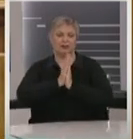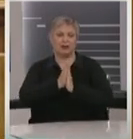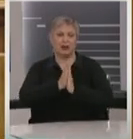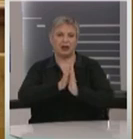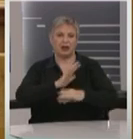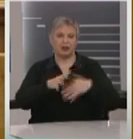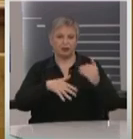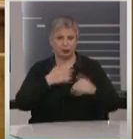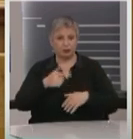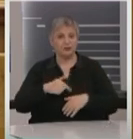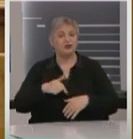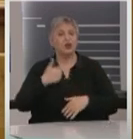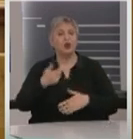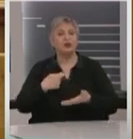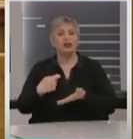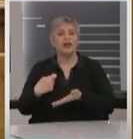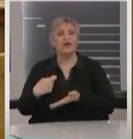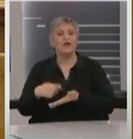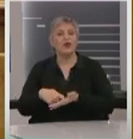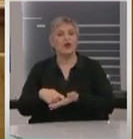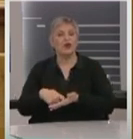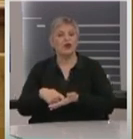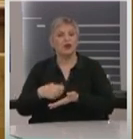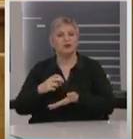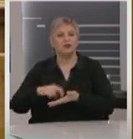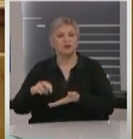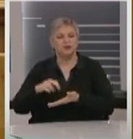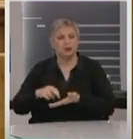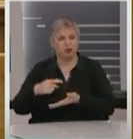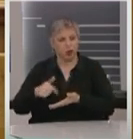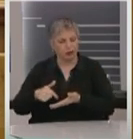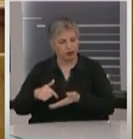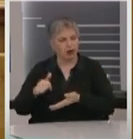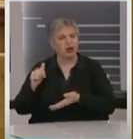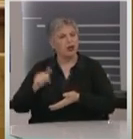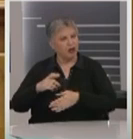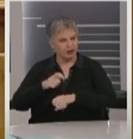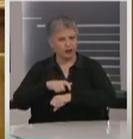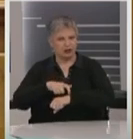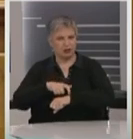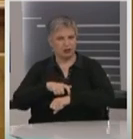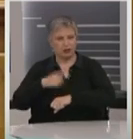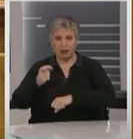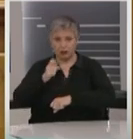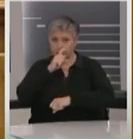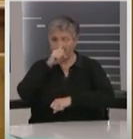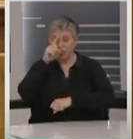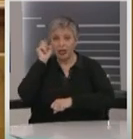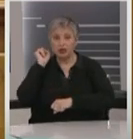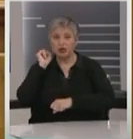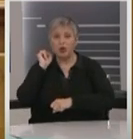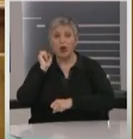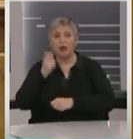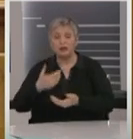όμως τους φορολογικούς συντελεστές, μέσα σε αυτό το πλαίσιο, το δύσκολο πλαίσιο, το δημοσιονομικό,